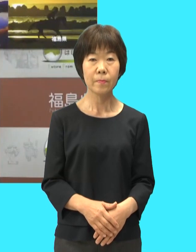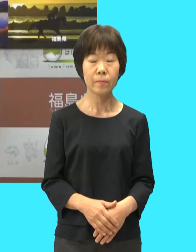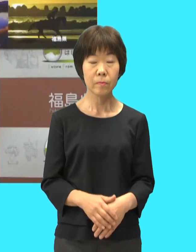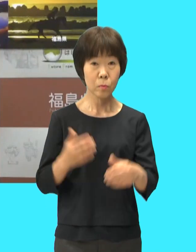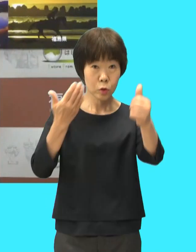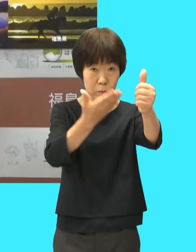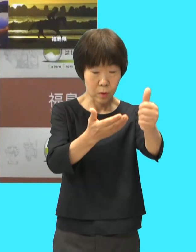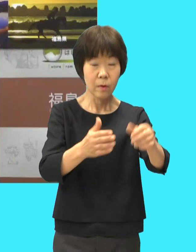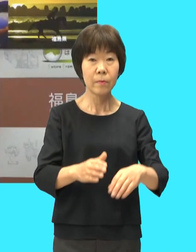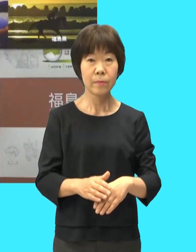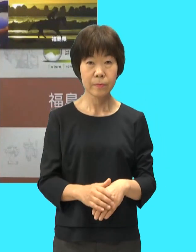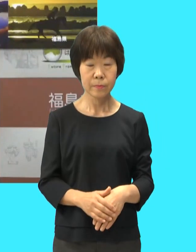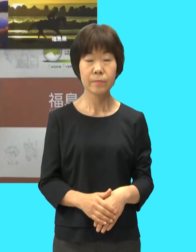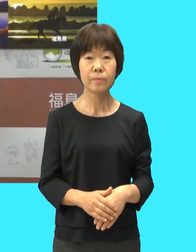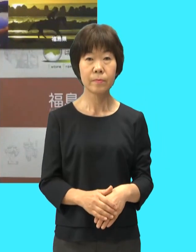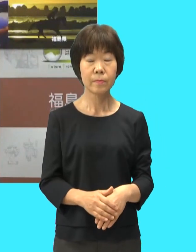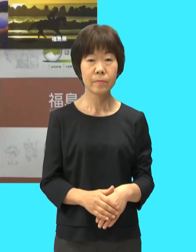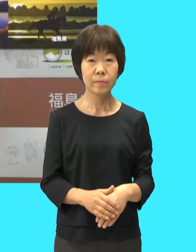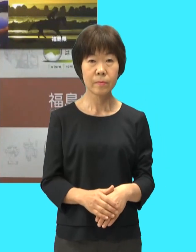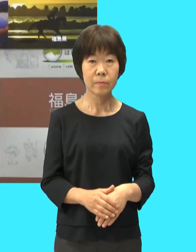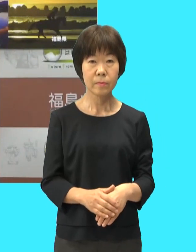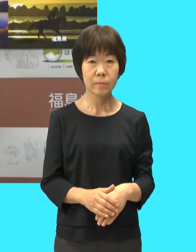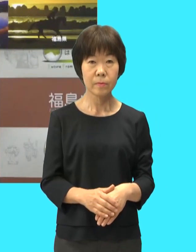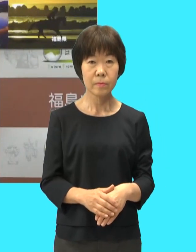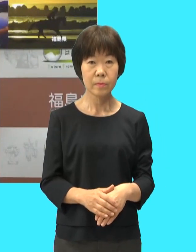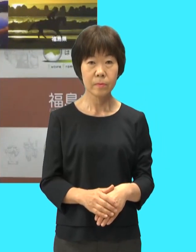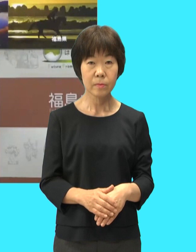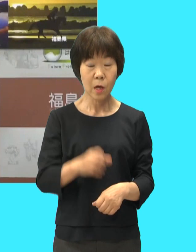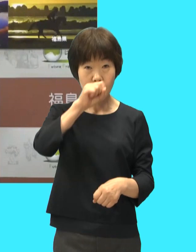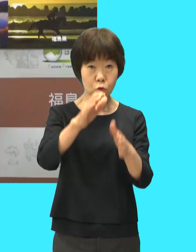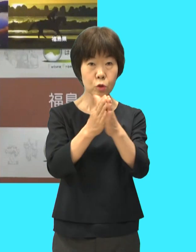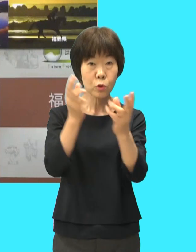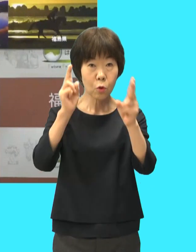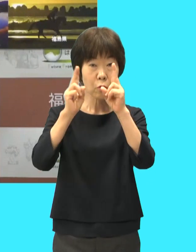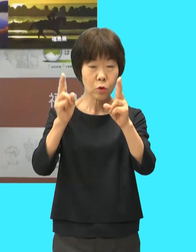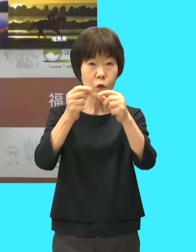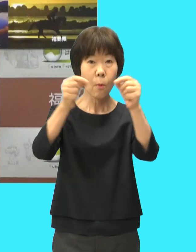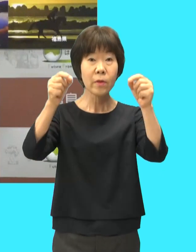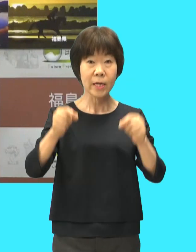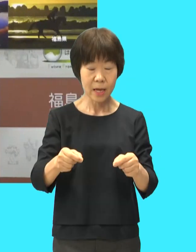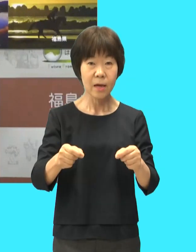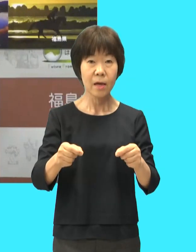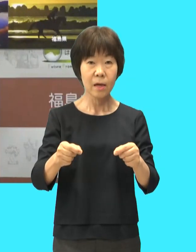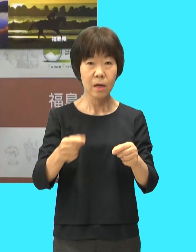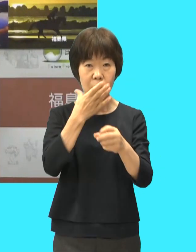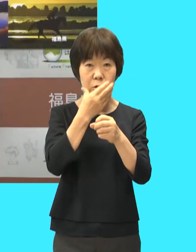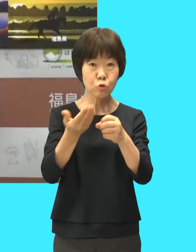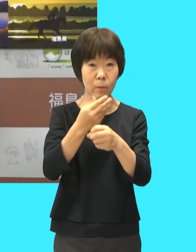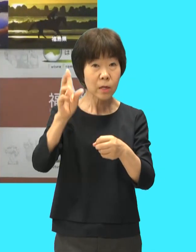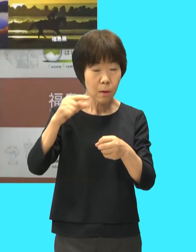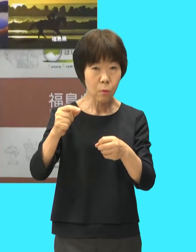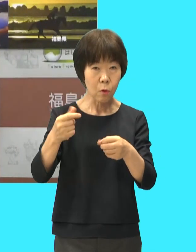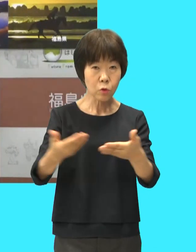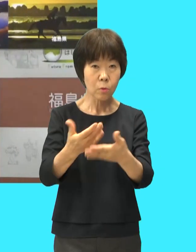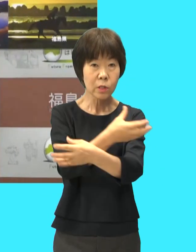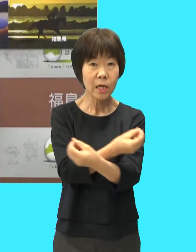河北新報の加茂と申しますよろしくお願いします一連の吉本興業さんの問題であの柴犬はの乗務